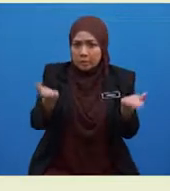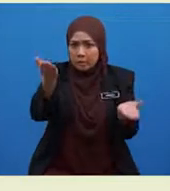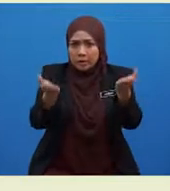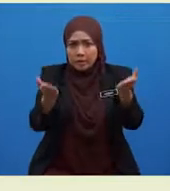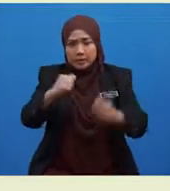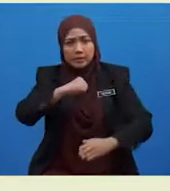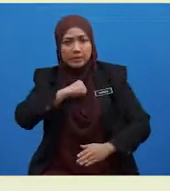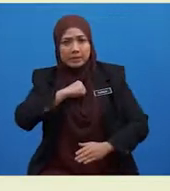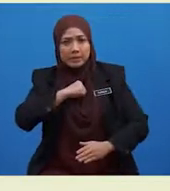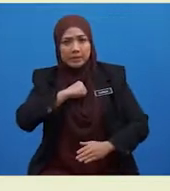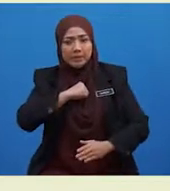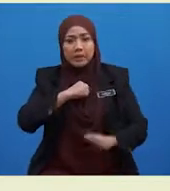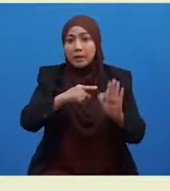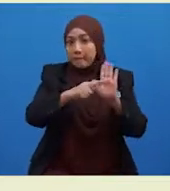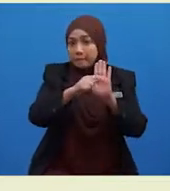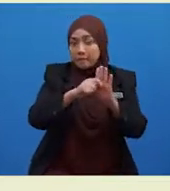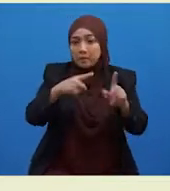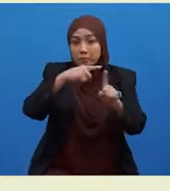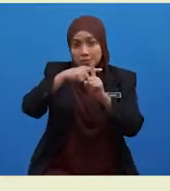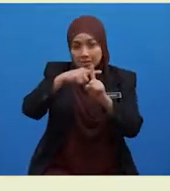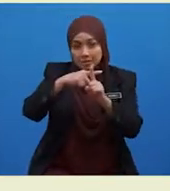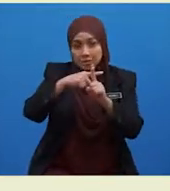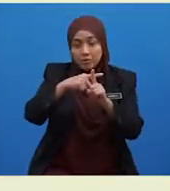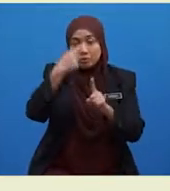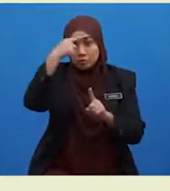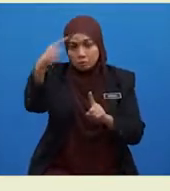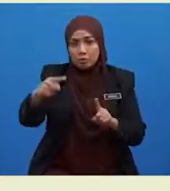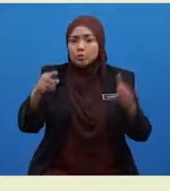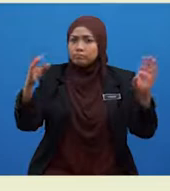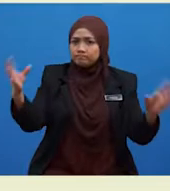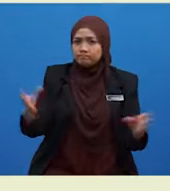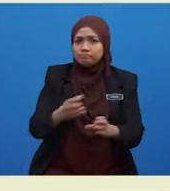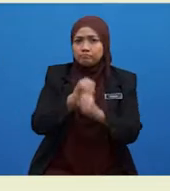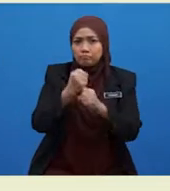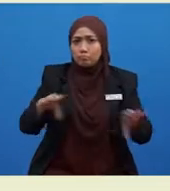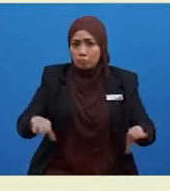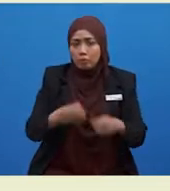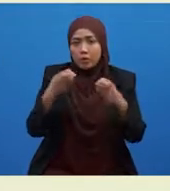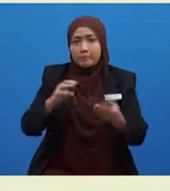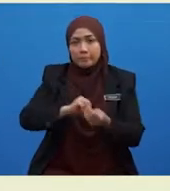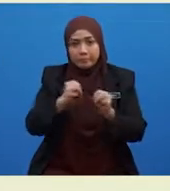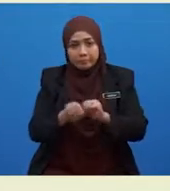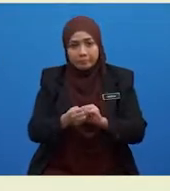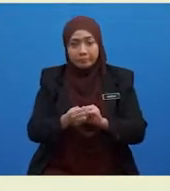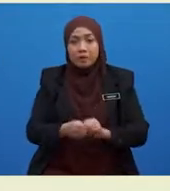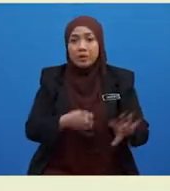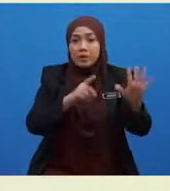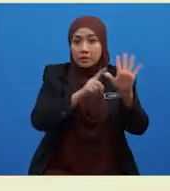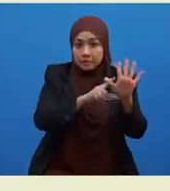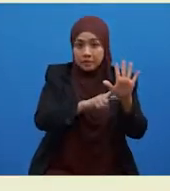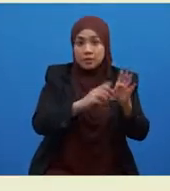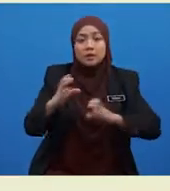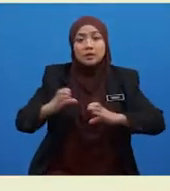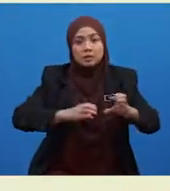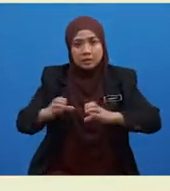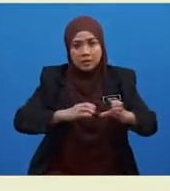secara positif dalam menangani masalah. Dan yang kelima adalah kecergasan rohani, iaitu